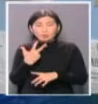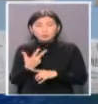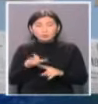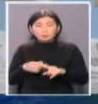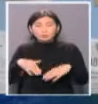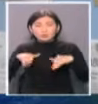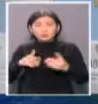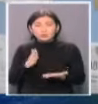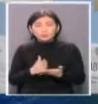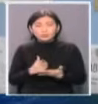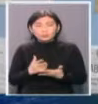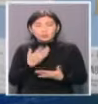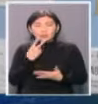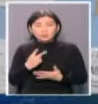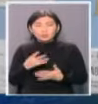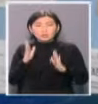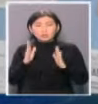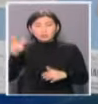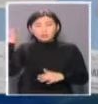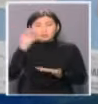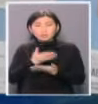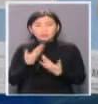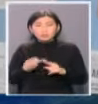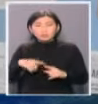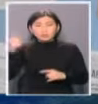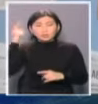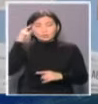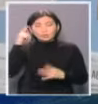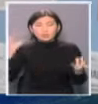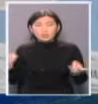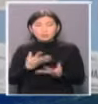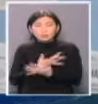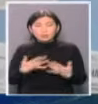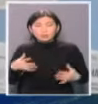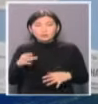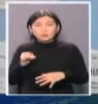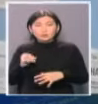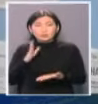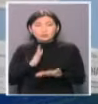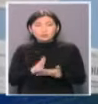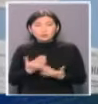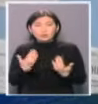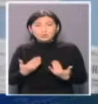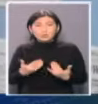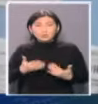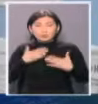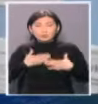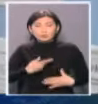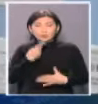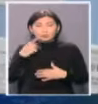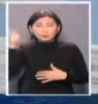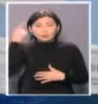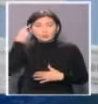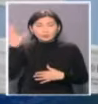болды. Бұл жерде тек қана білімді ғана емес, сонымен қатар логиканы да қажет ететін есептер болды. Сол үшін де асықпай отырып шығарып,